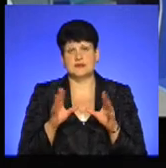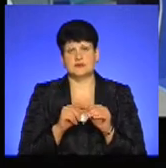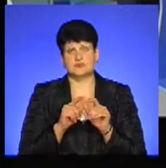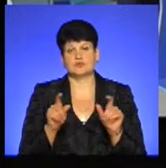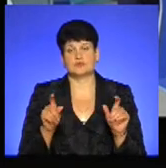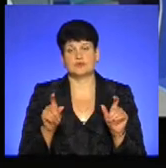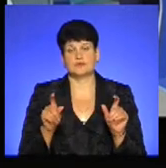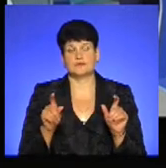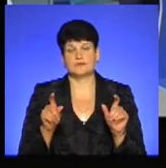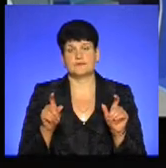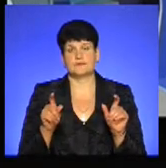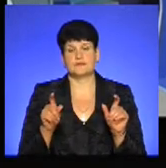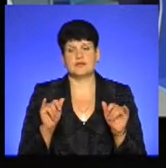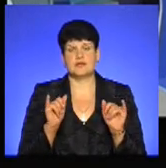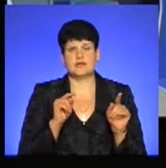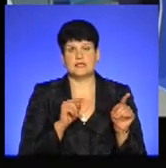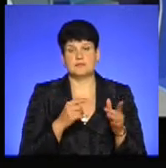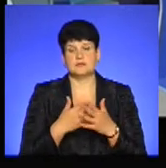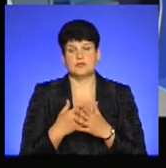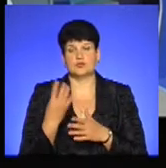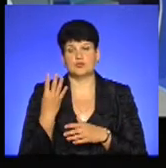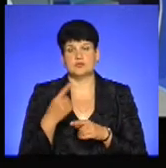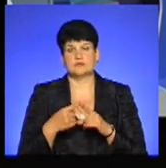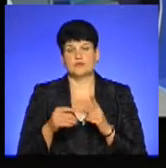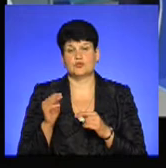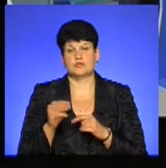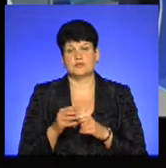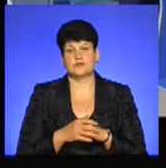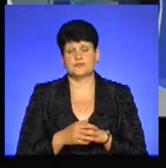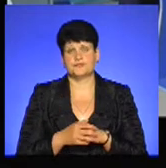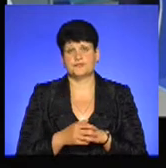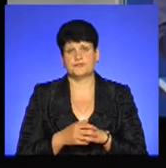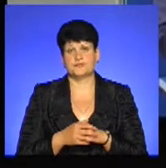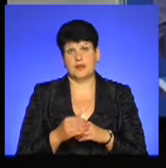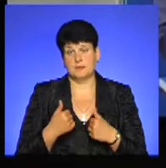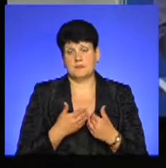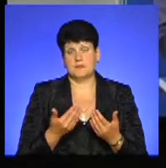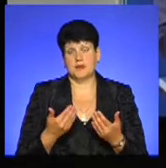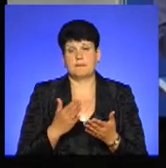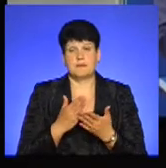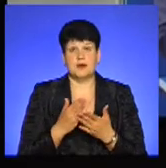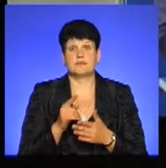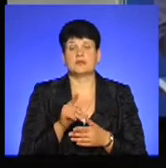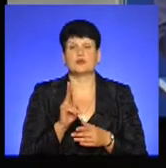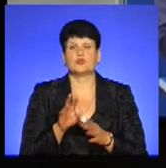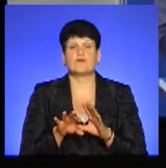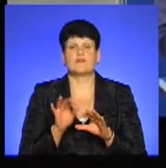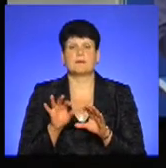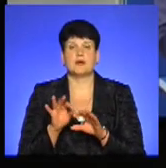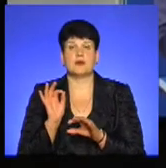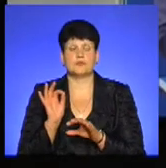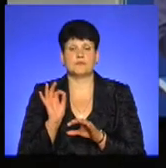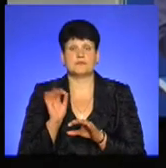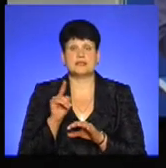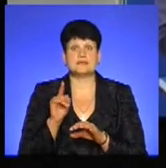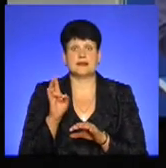тобто шкіл-випускники, їх близько 4,5 тисяч. І ми маємо тих, хто вибирають